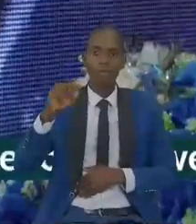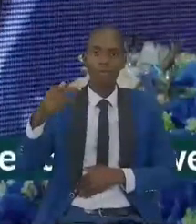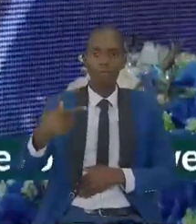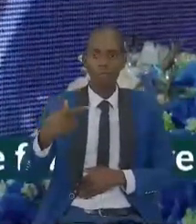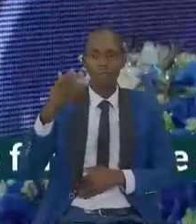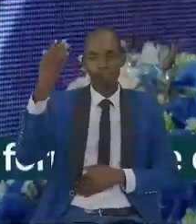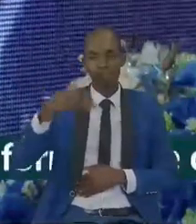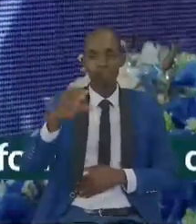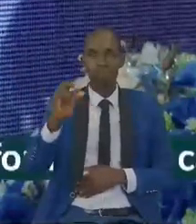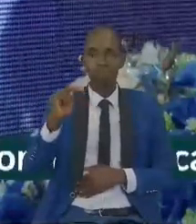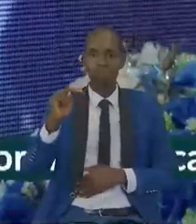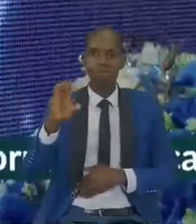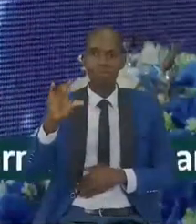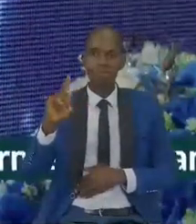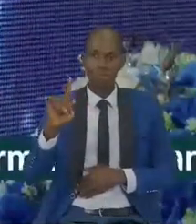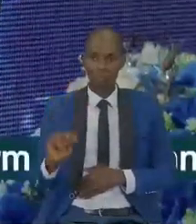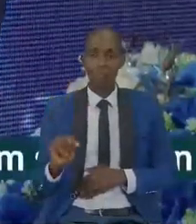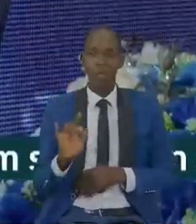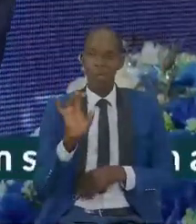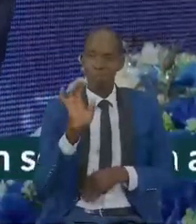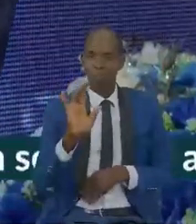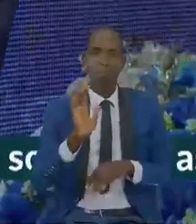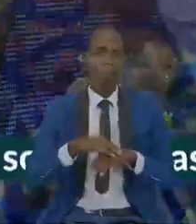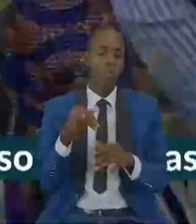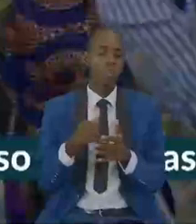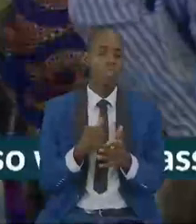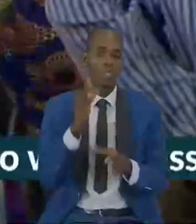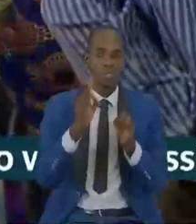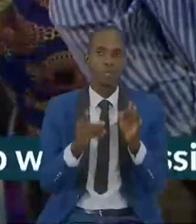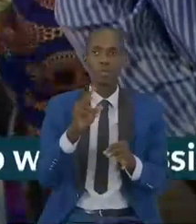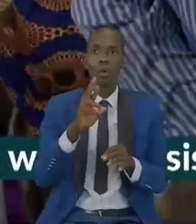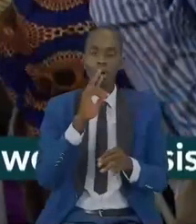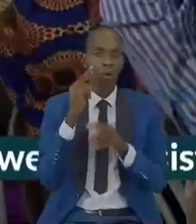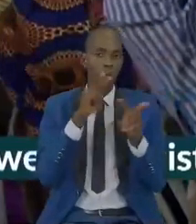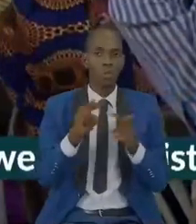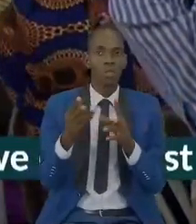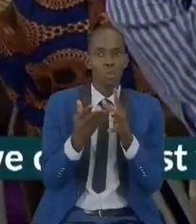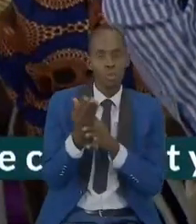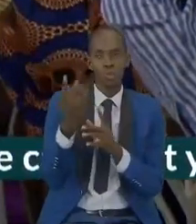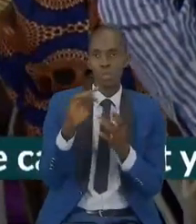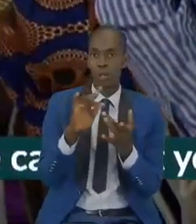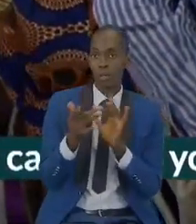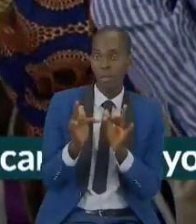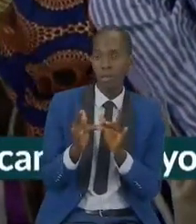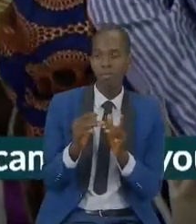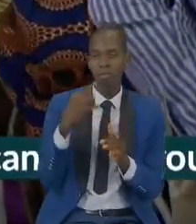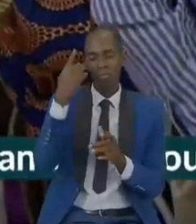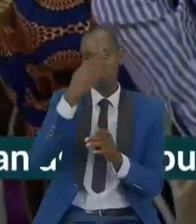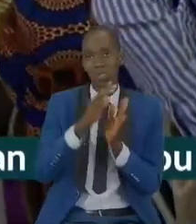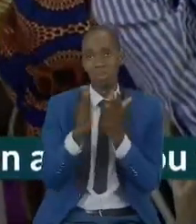Headquarter. Le lien là, cliquez sur le lien et puis il y aura un formulaire